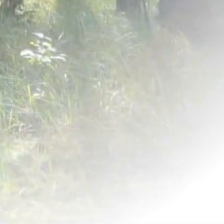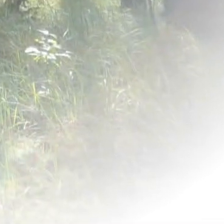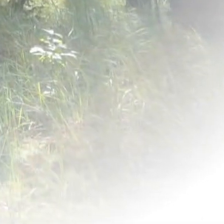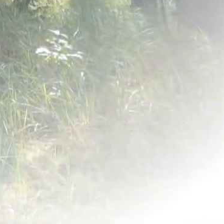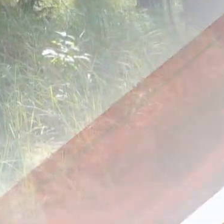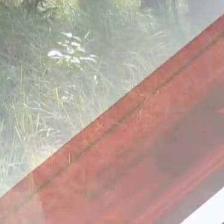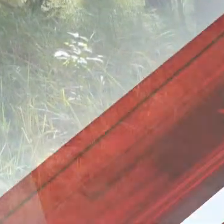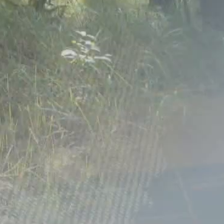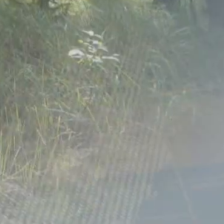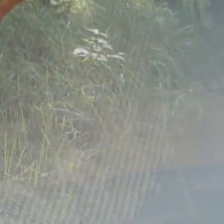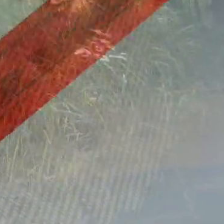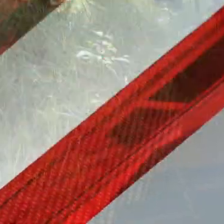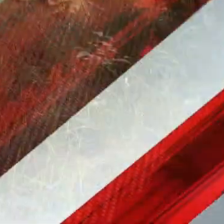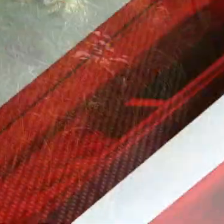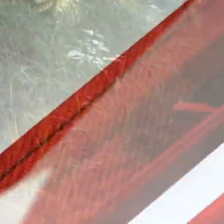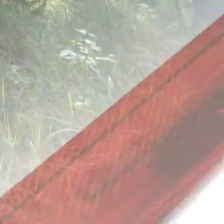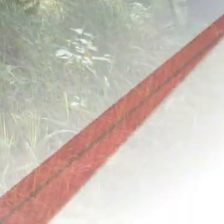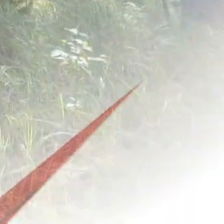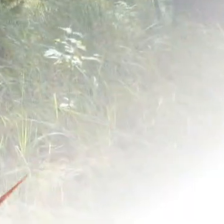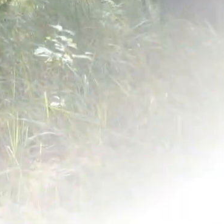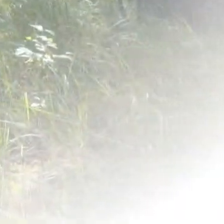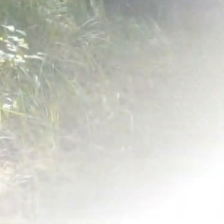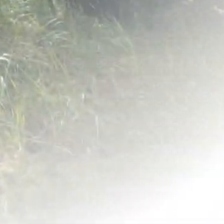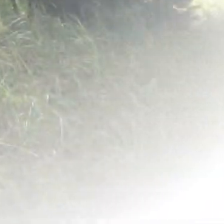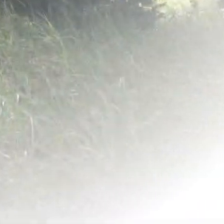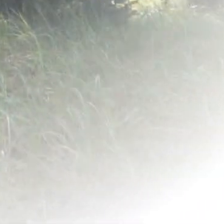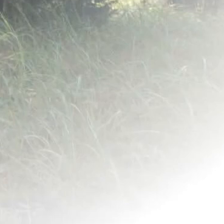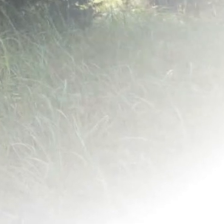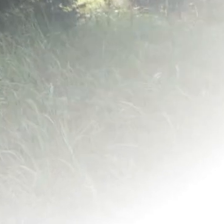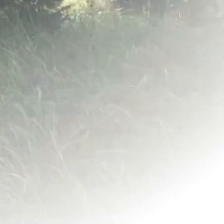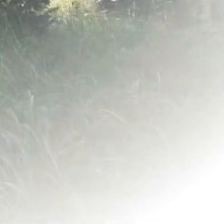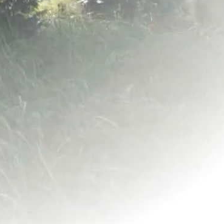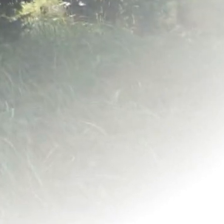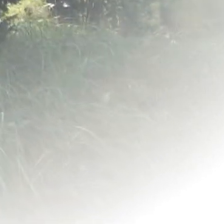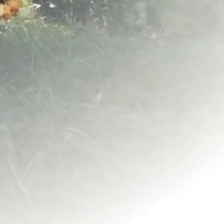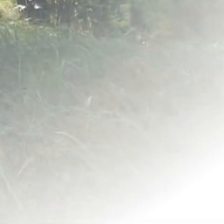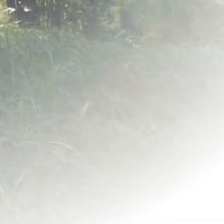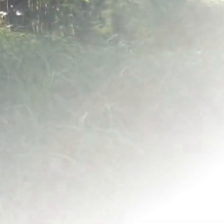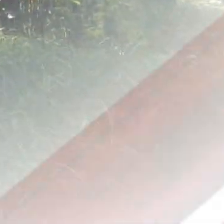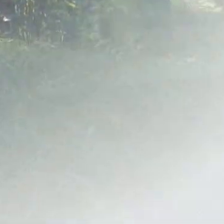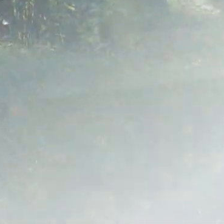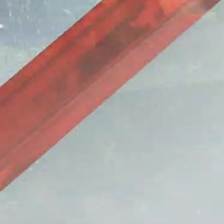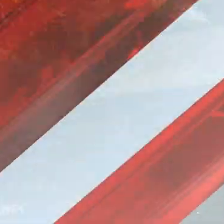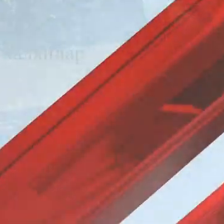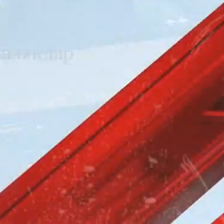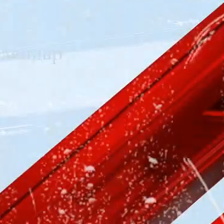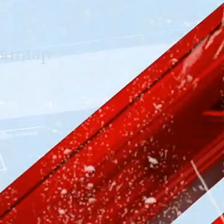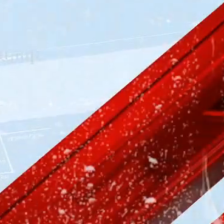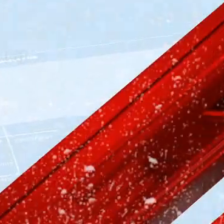Светлавы дзень у параўнанні з чацвяргом паменшыцца на 4 хвіліны і складзе 12 гадзін 39 хвілін.